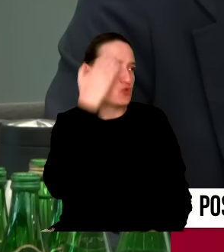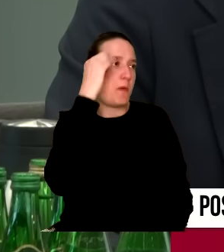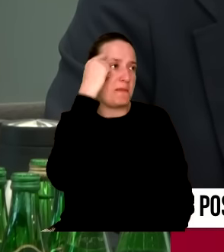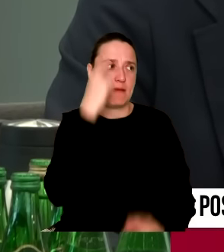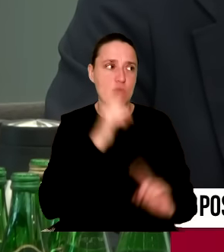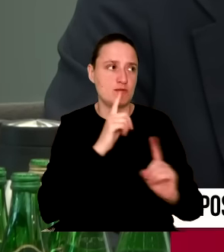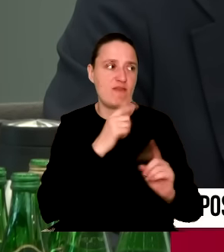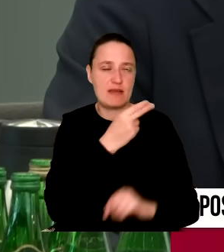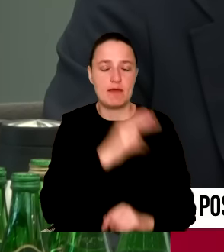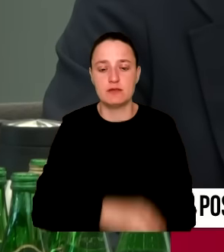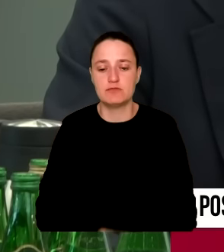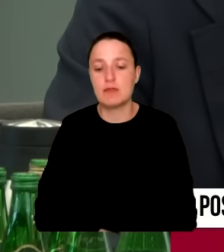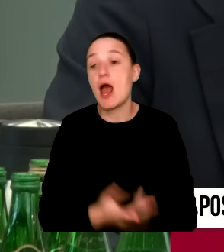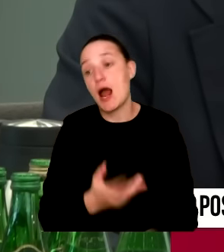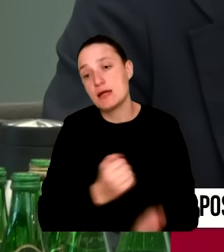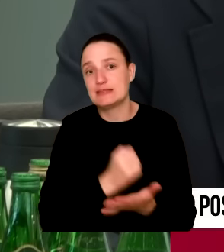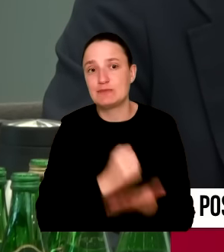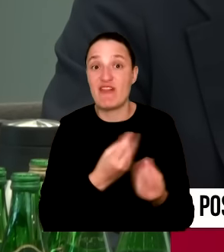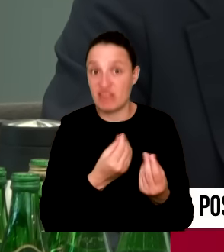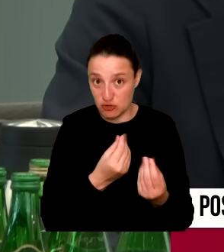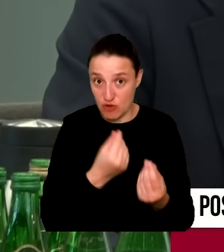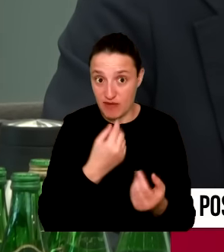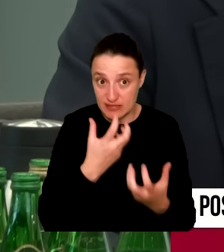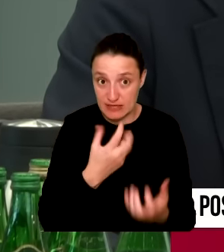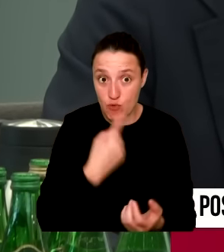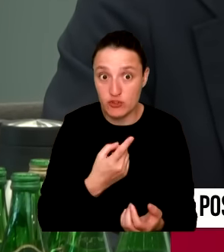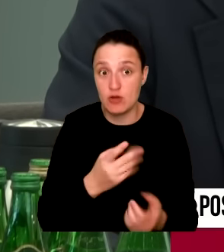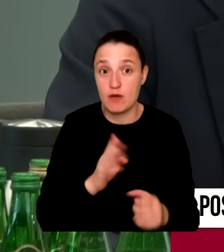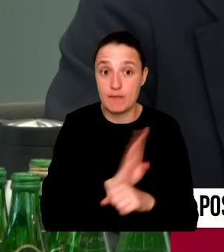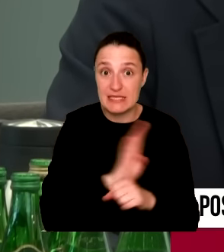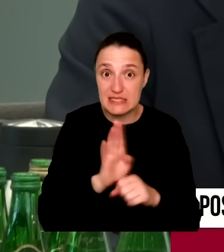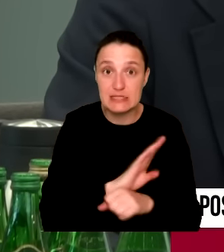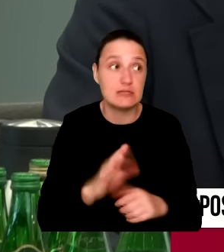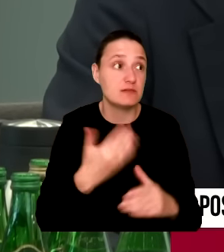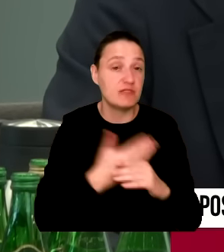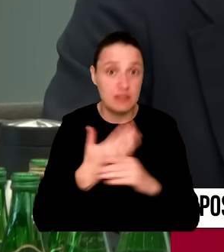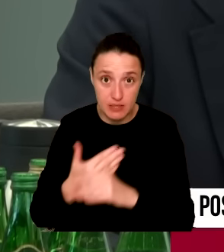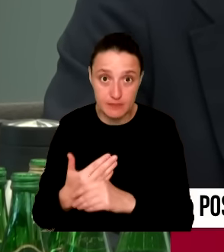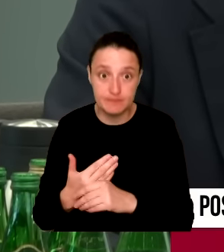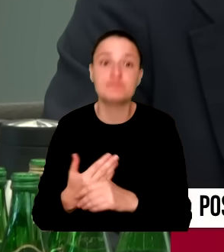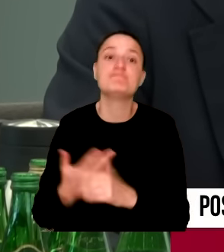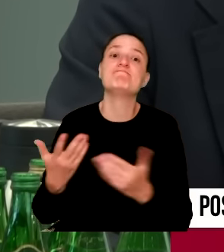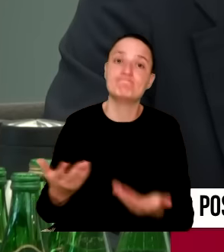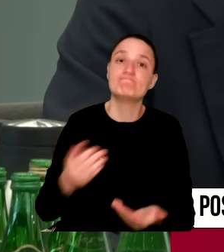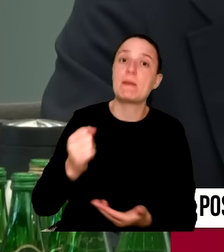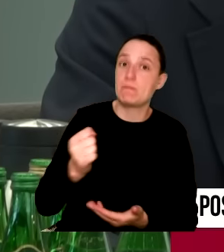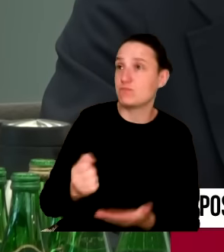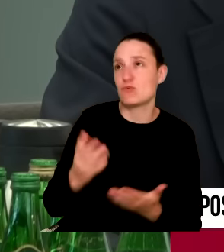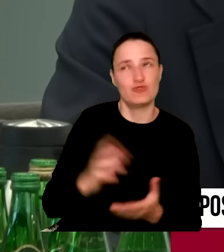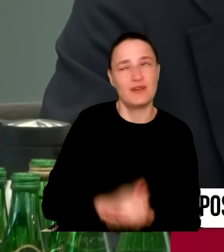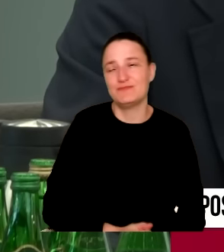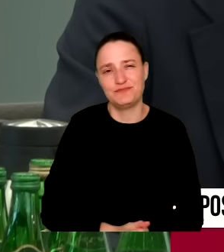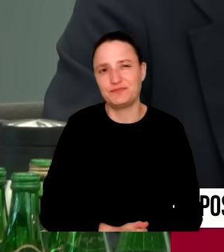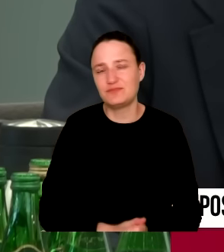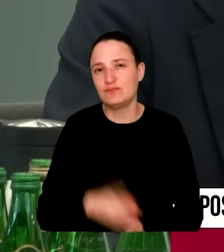ale jeśli mówimy o sprawach finansowych i o przedsiębiorcach panie pośle to muszę powiedzieć